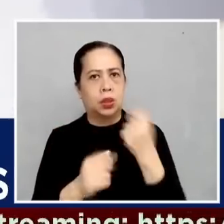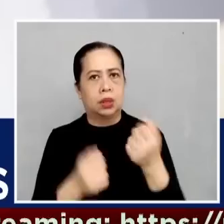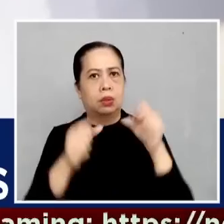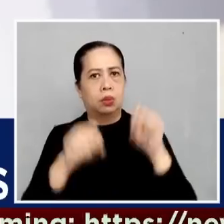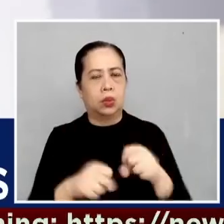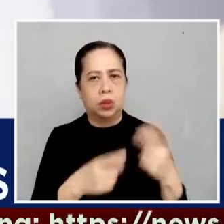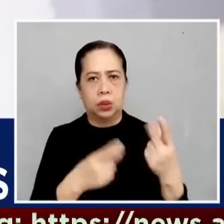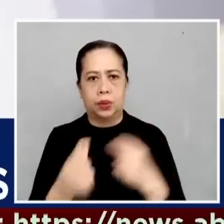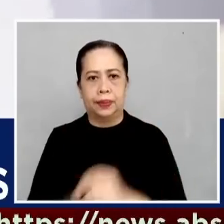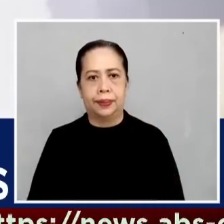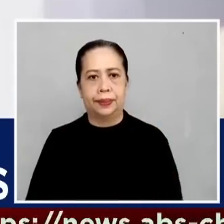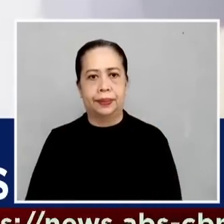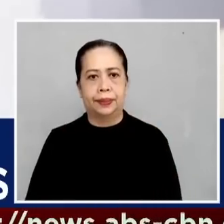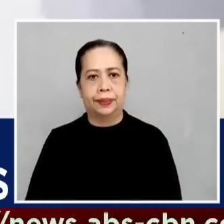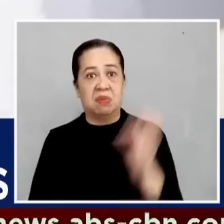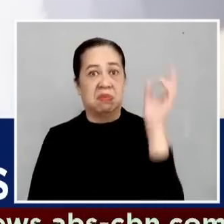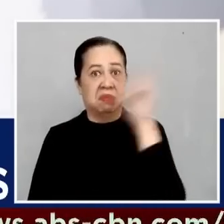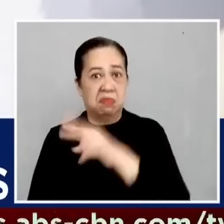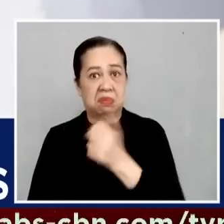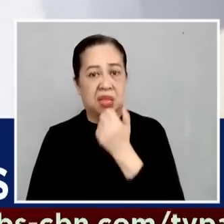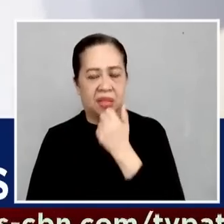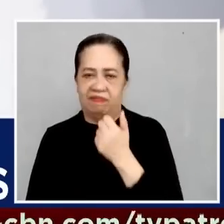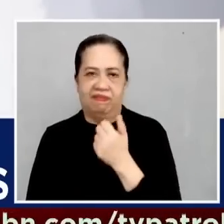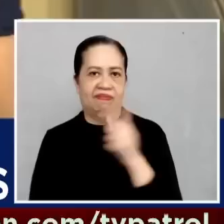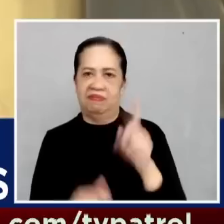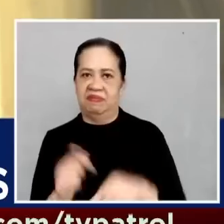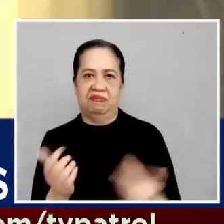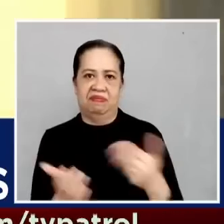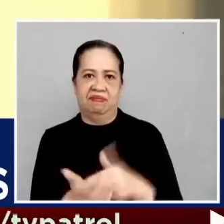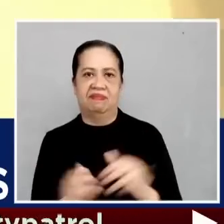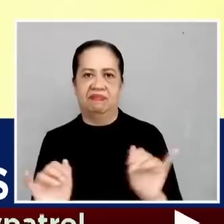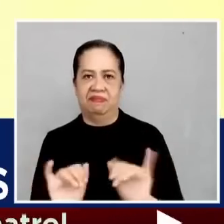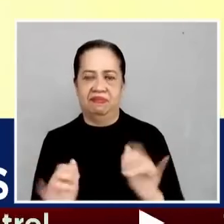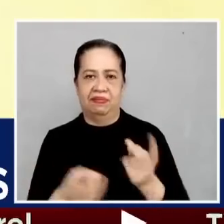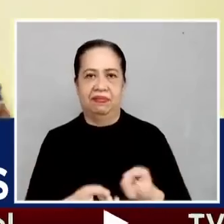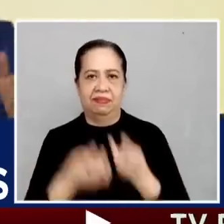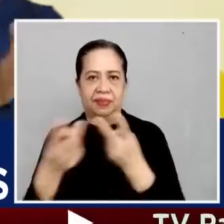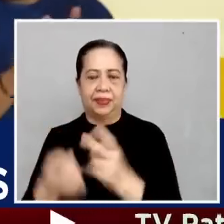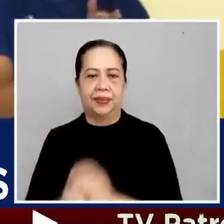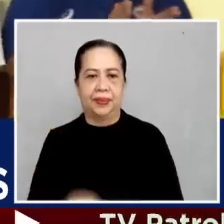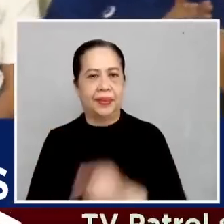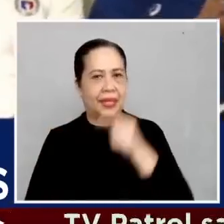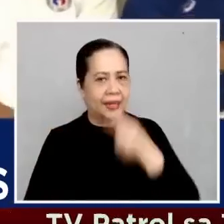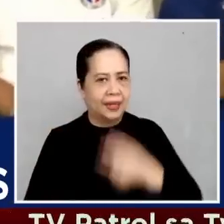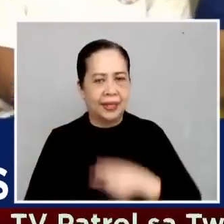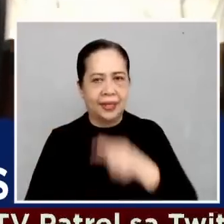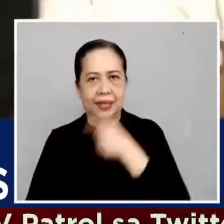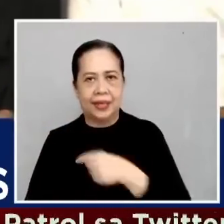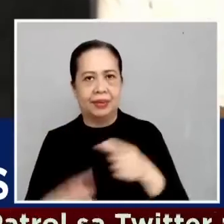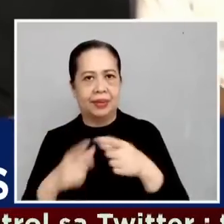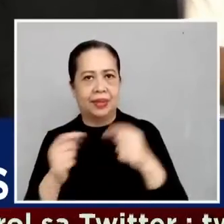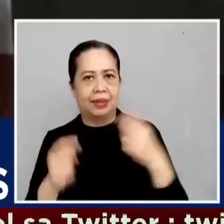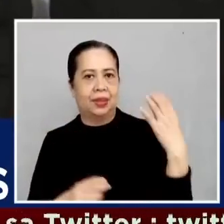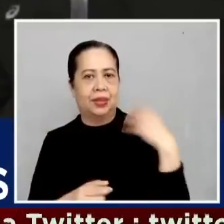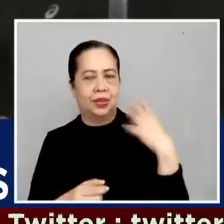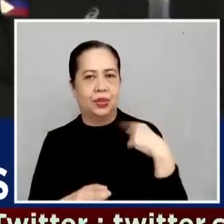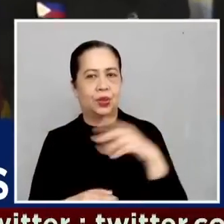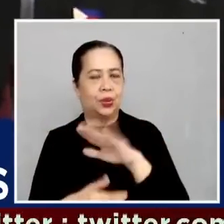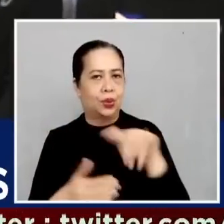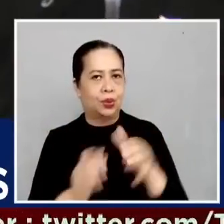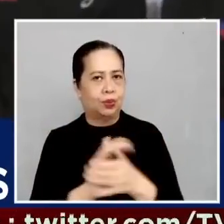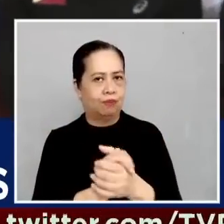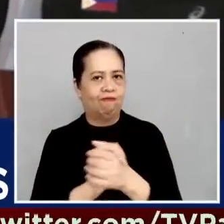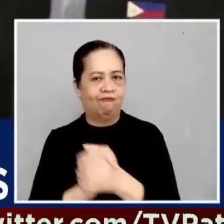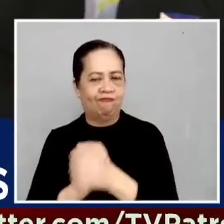gawin. Pag nagkamali, hindi na po pwedeng ulitin. Binati ni Coach Mune ang buong team dahil nakita niya ang